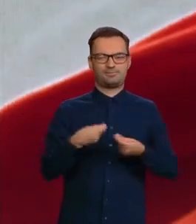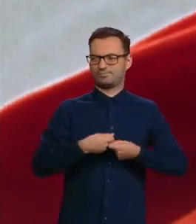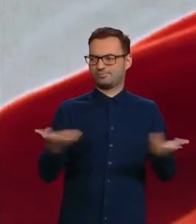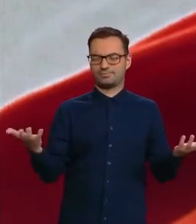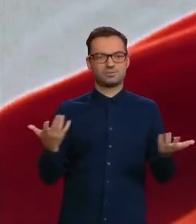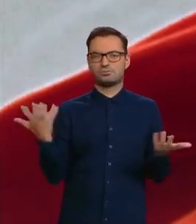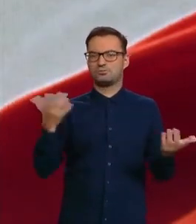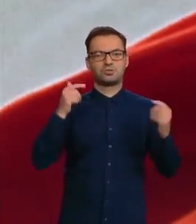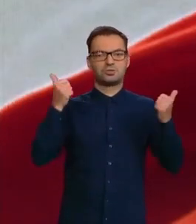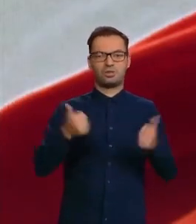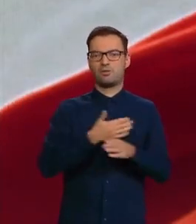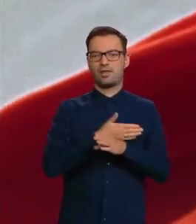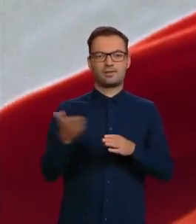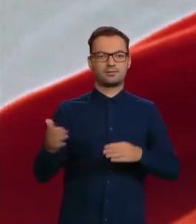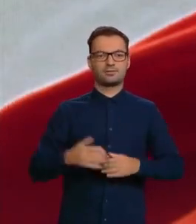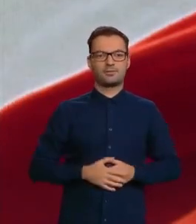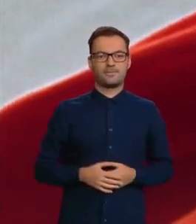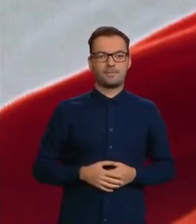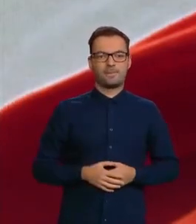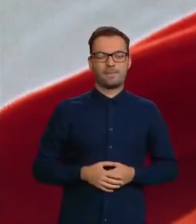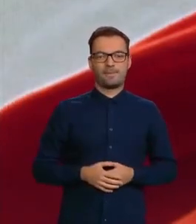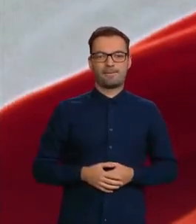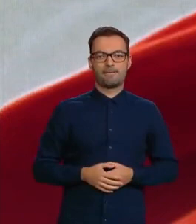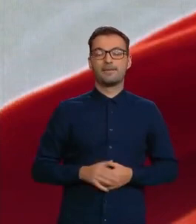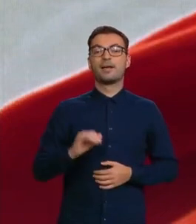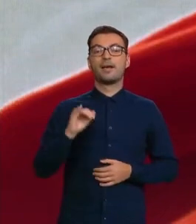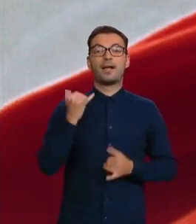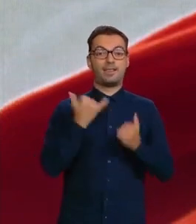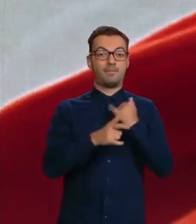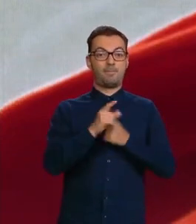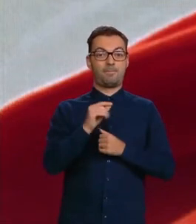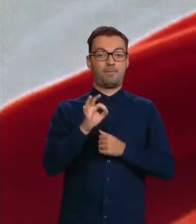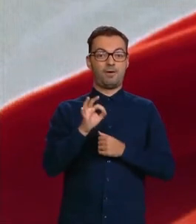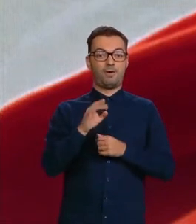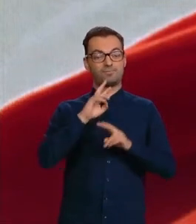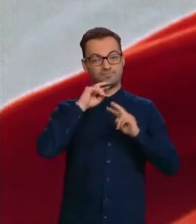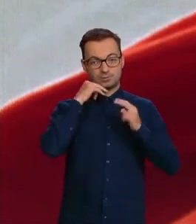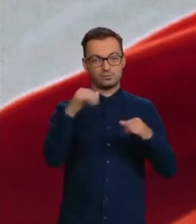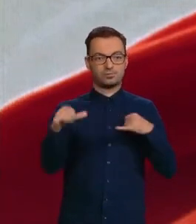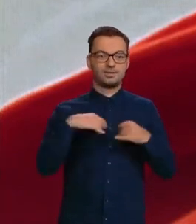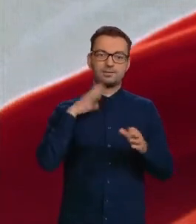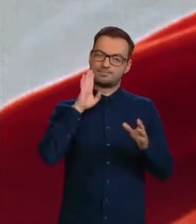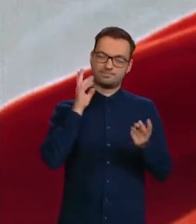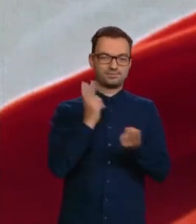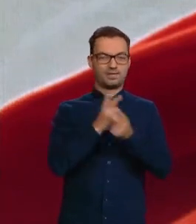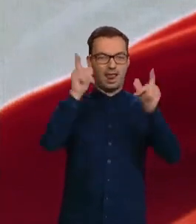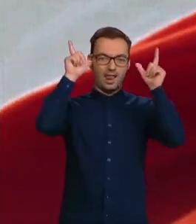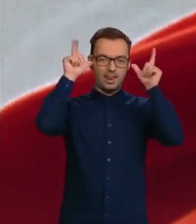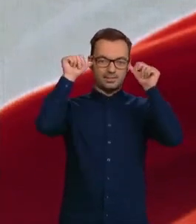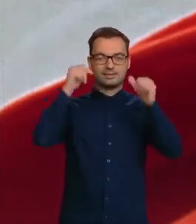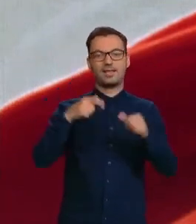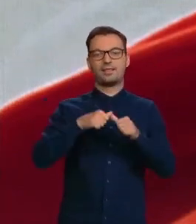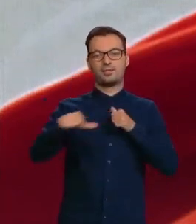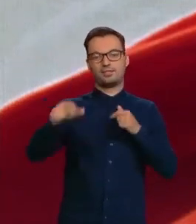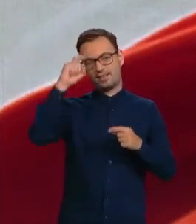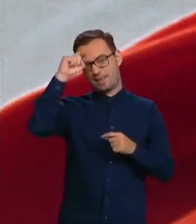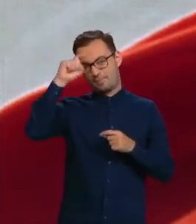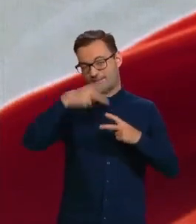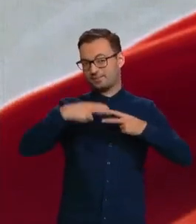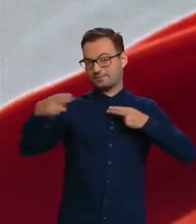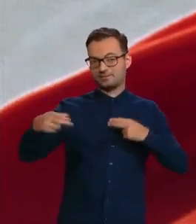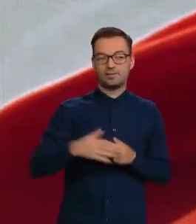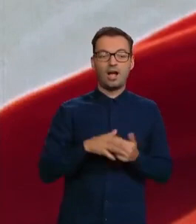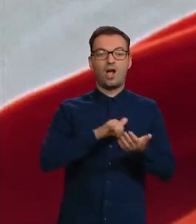co one się rozeszły? Szanowni państwo, gdyby Platforma doszła do władzy, to byłoby jak w Lidlu. Tydzień niemiecki i